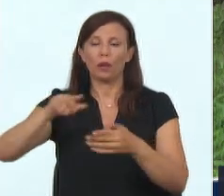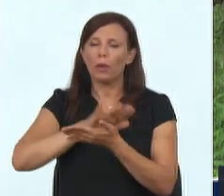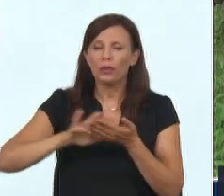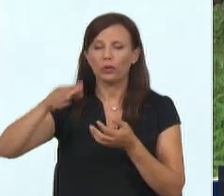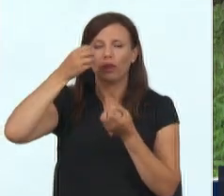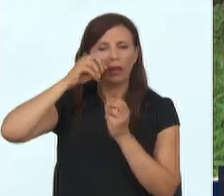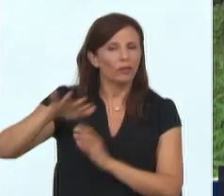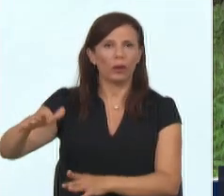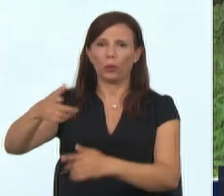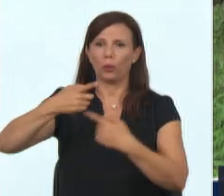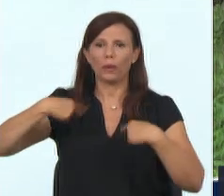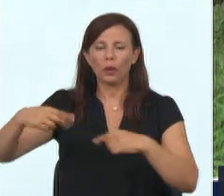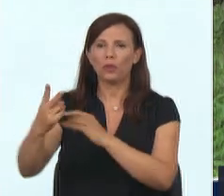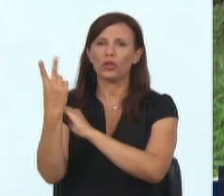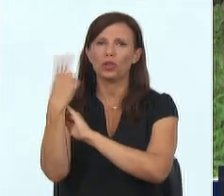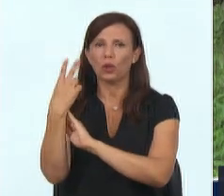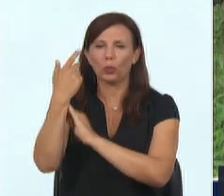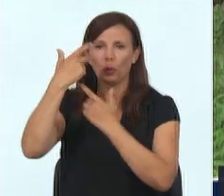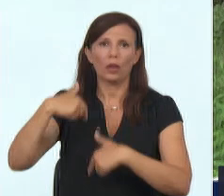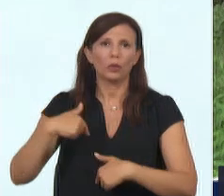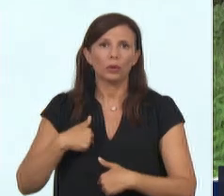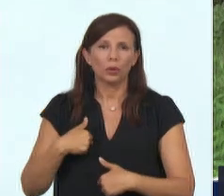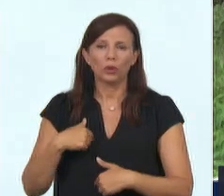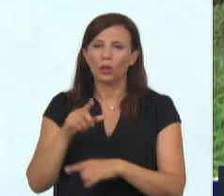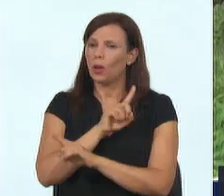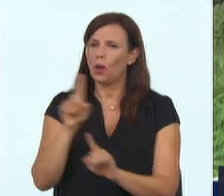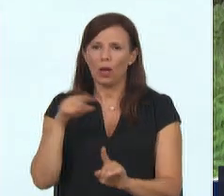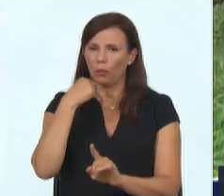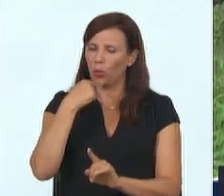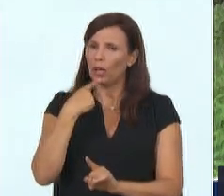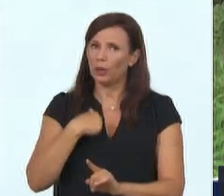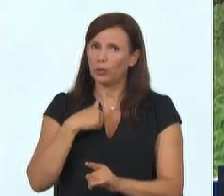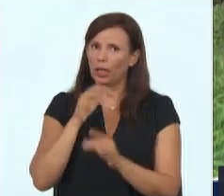אותנו ושיקרו לנו. ולא אמרו לנו את האמת.